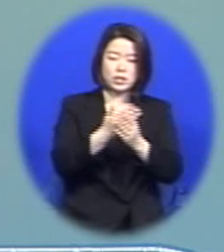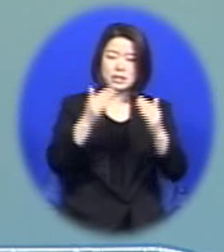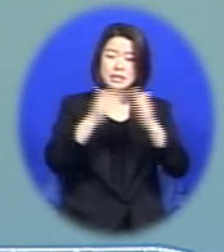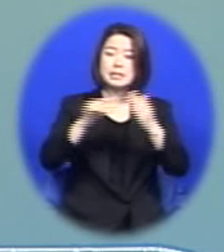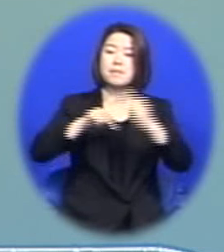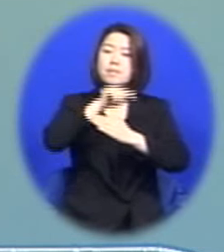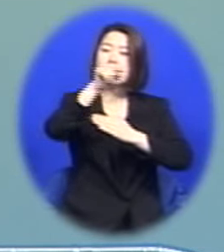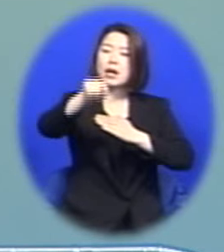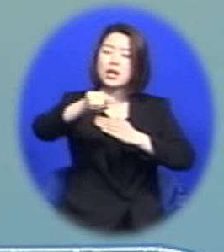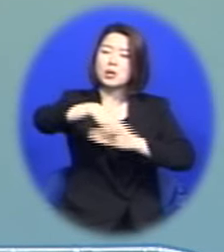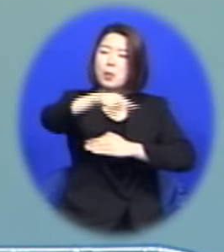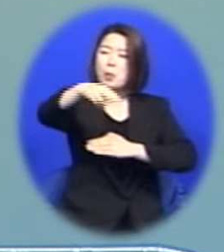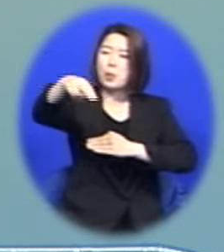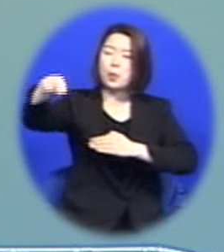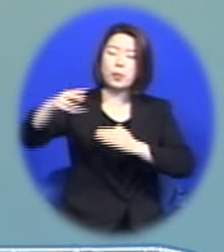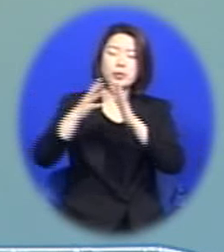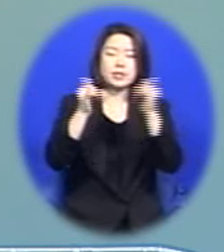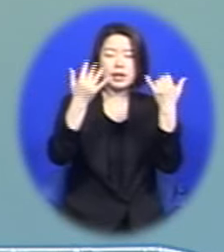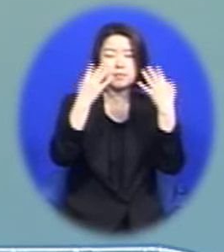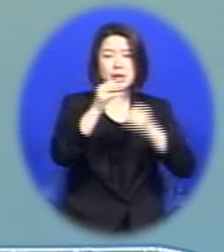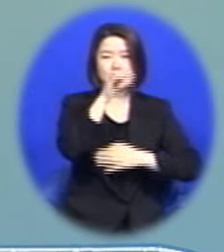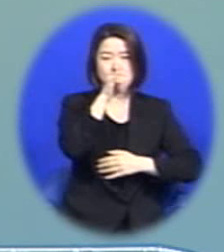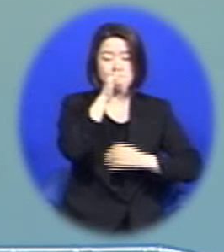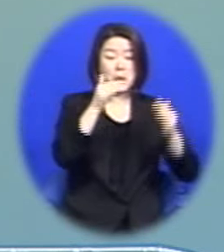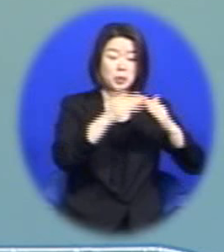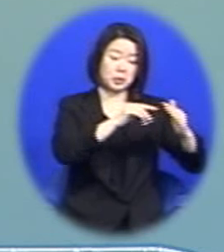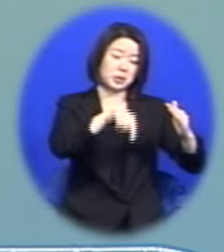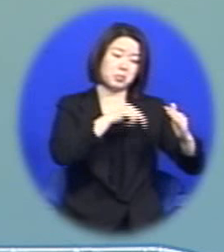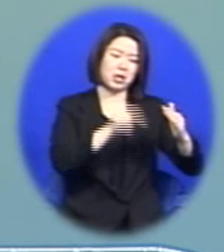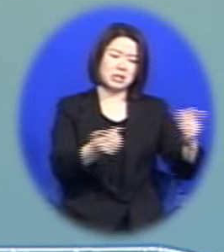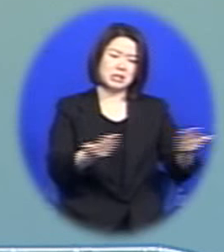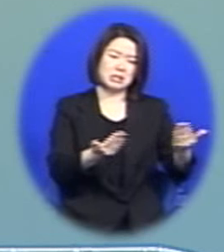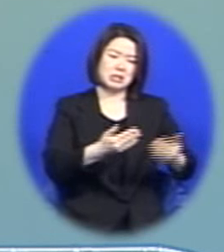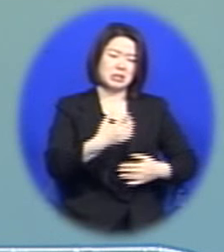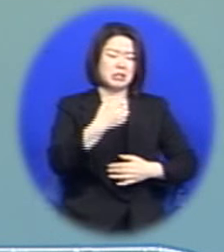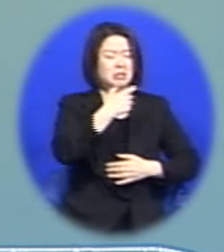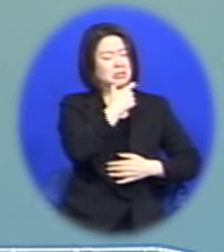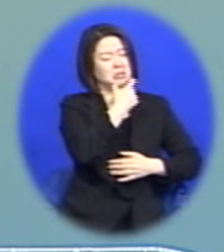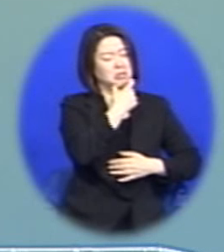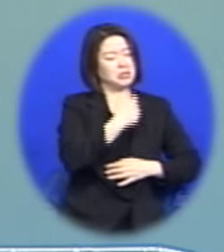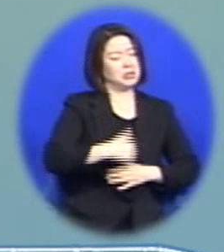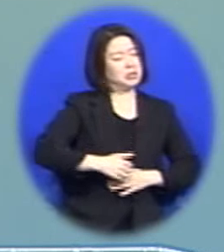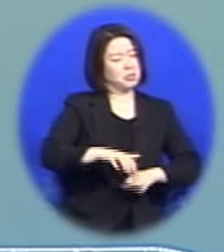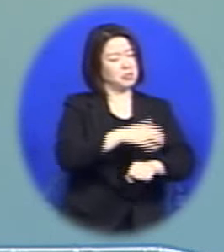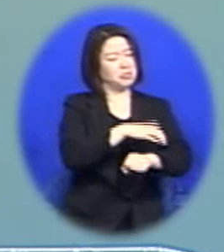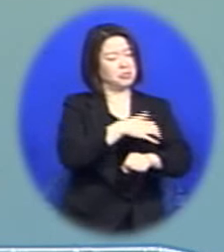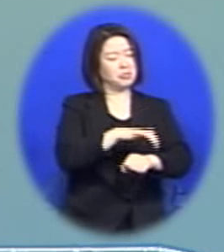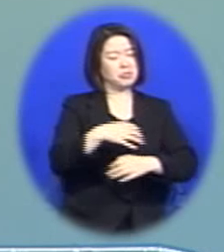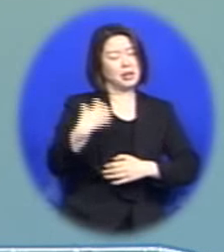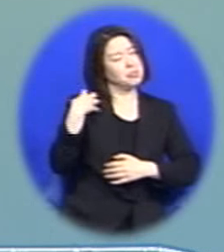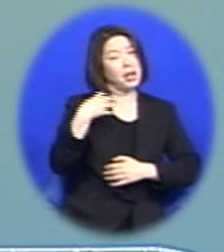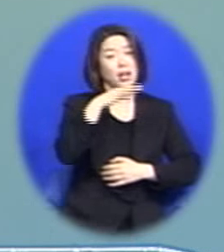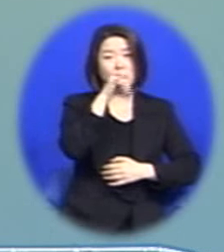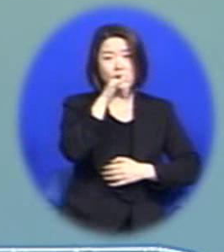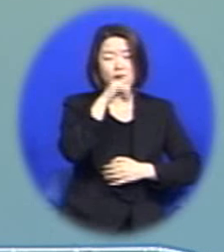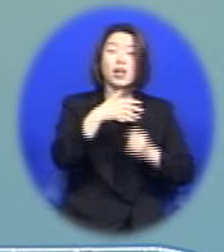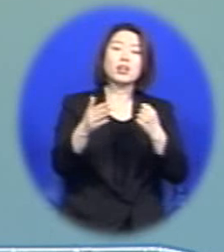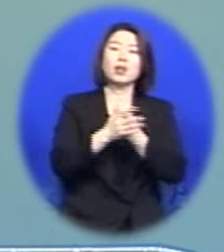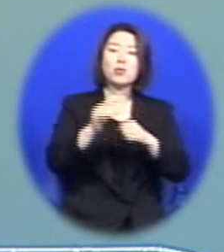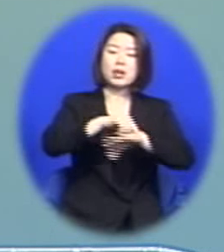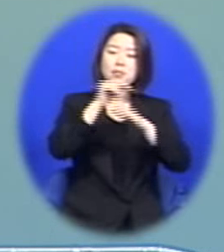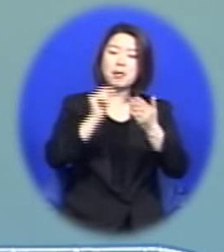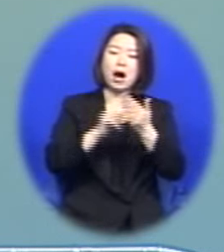사람들이 많습니다 집안에는 귀찮고 집안일은 부담스럽고 그래서 실제로 마음은 집 바깥으로